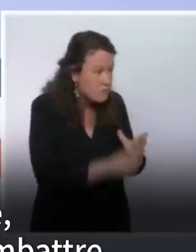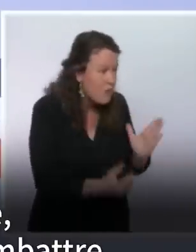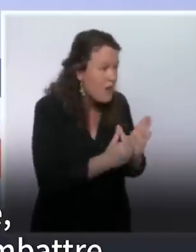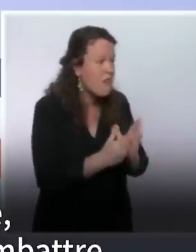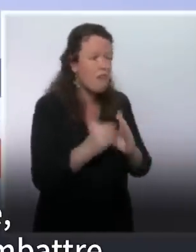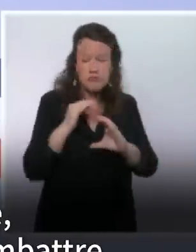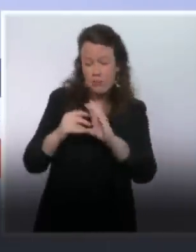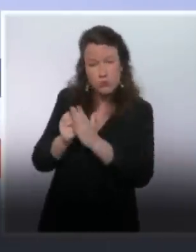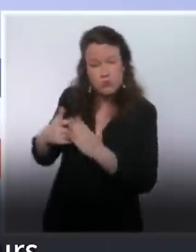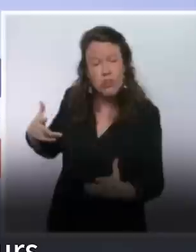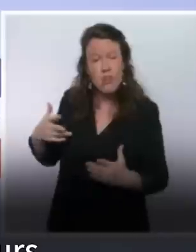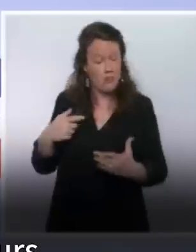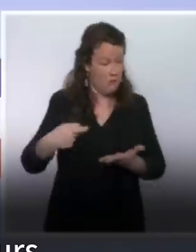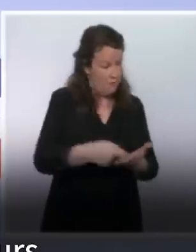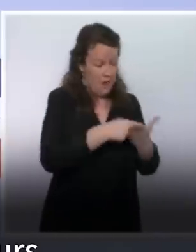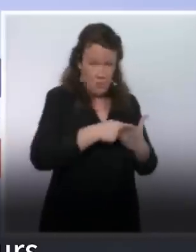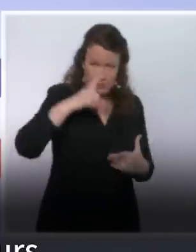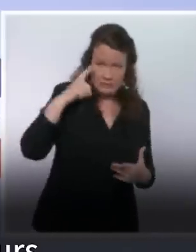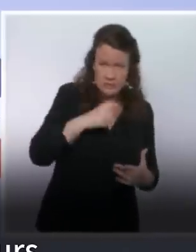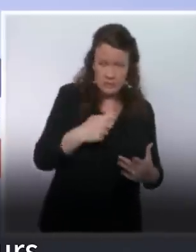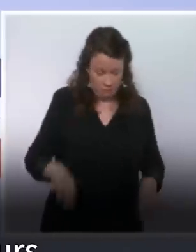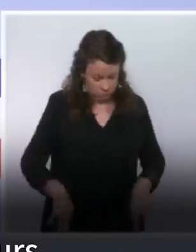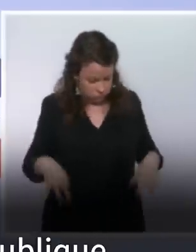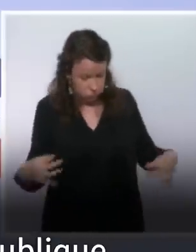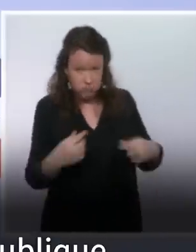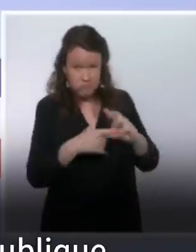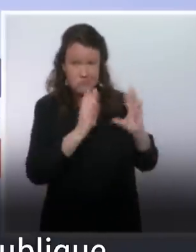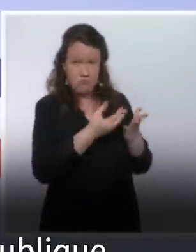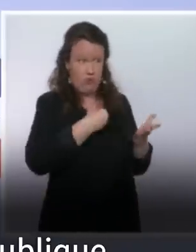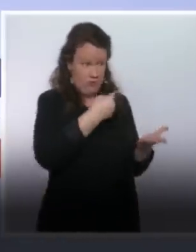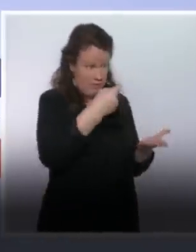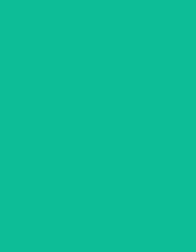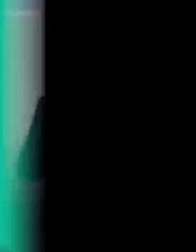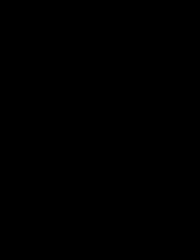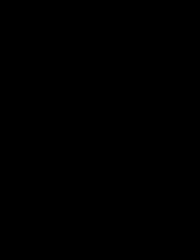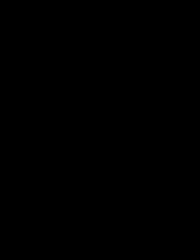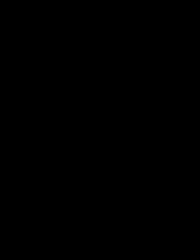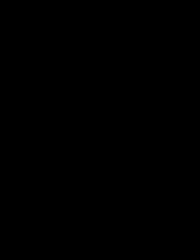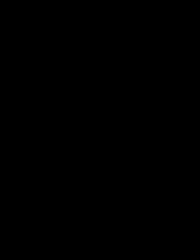voulons justement les combattre. Et c'est tout le sens du programme des 100 jours qu'a donné le président de la République.